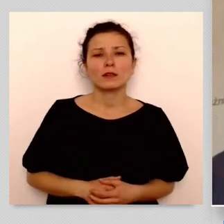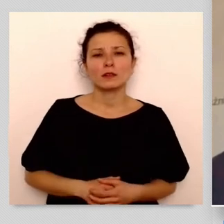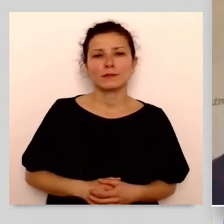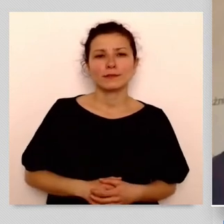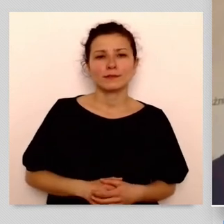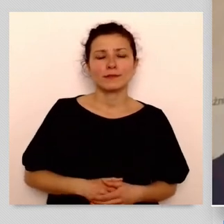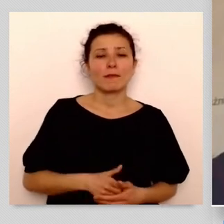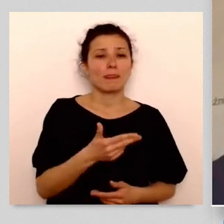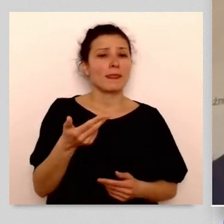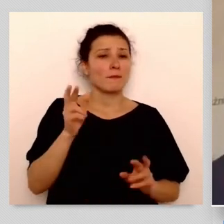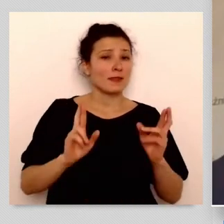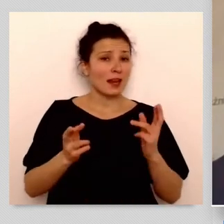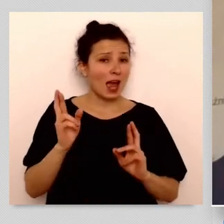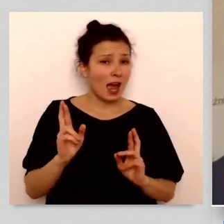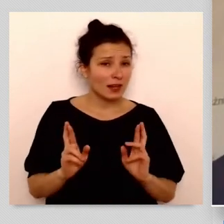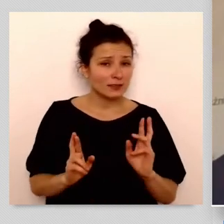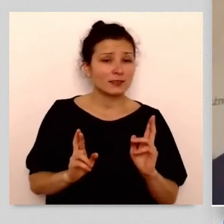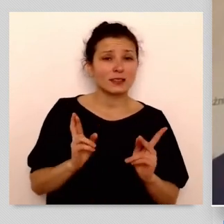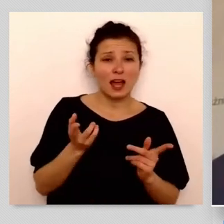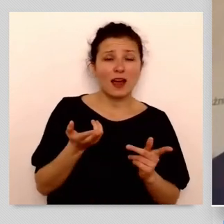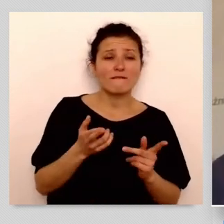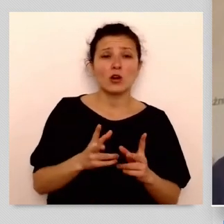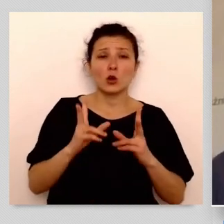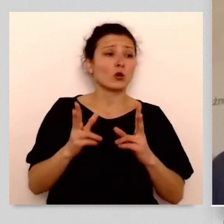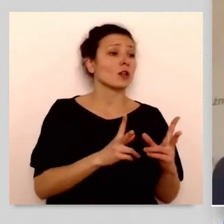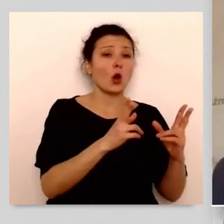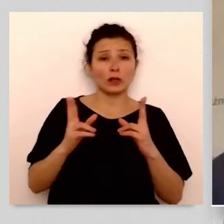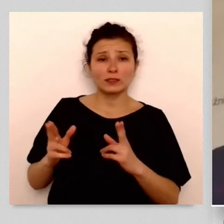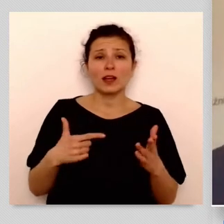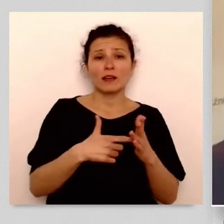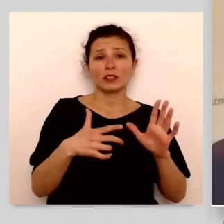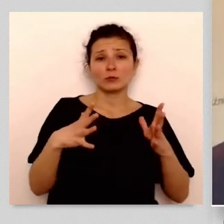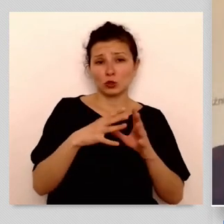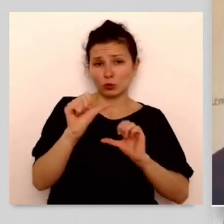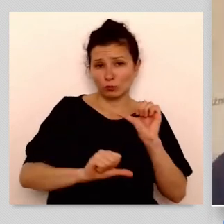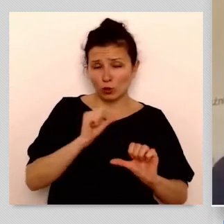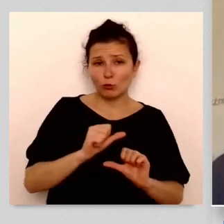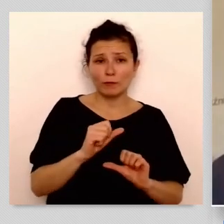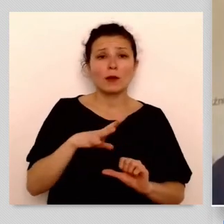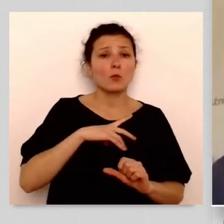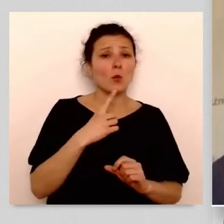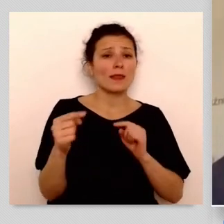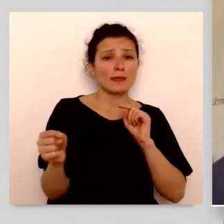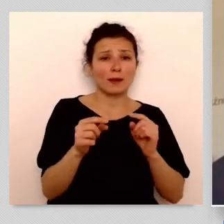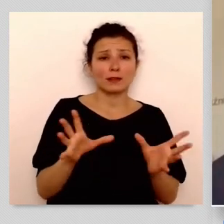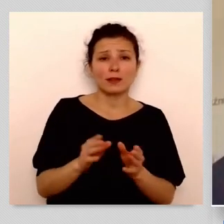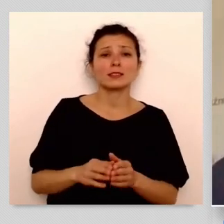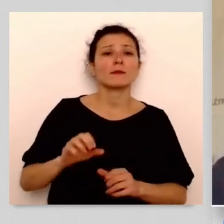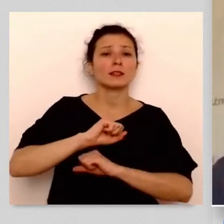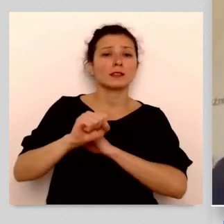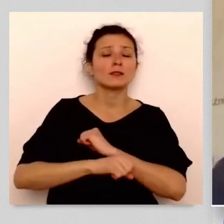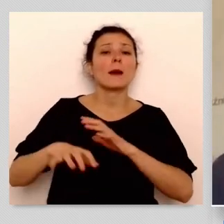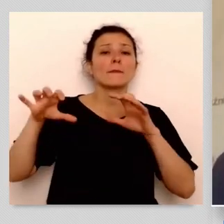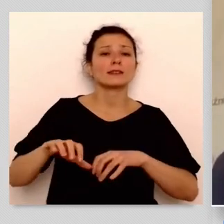jaka była reakcja w tych poszczególnych okresach. W 2010 roku w trakcie jednej z debat, między innymi z wiceprezesem Westinghouse'a, zapytałem